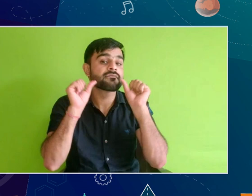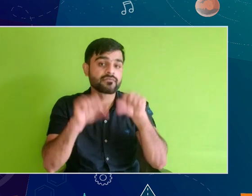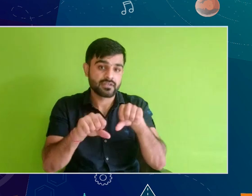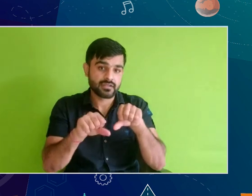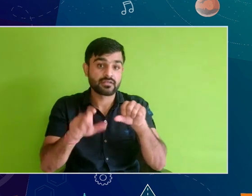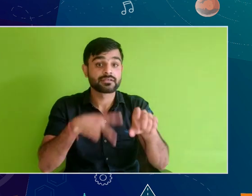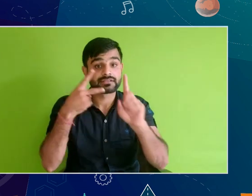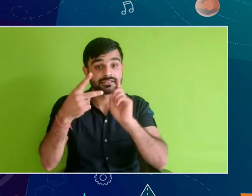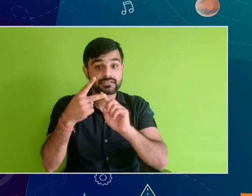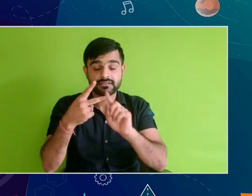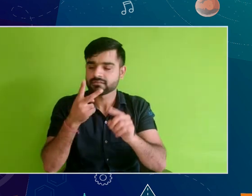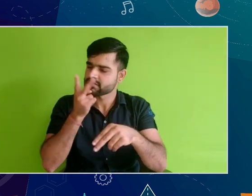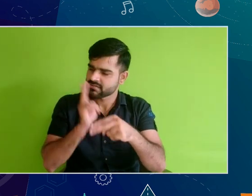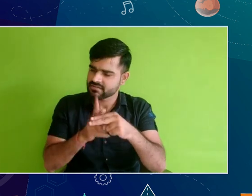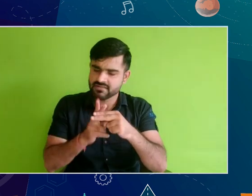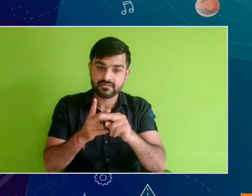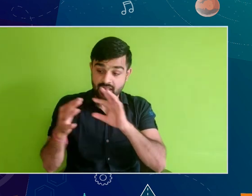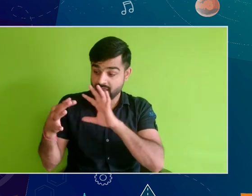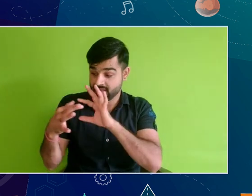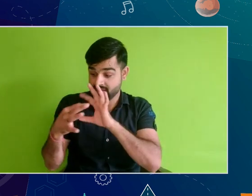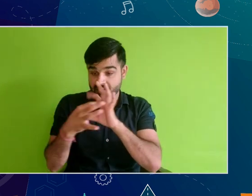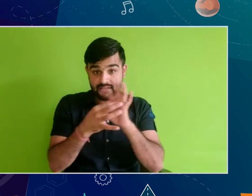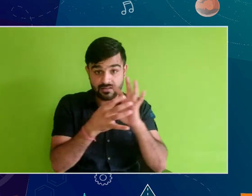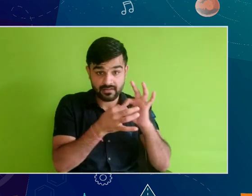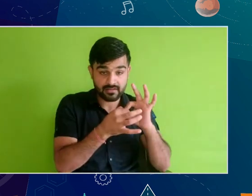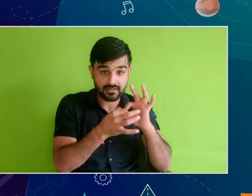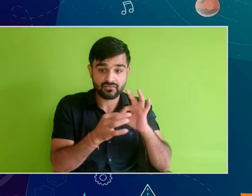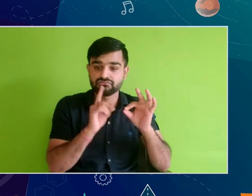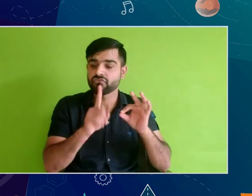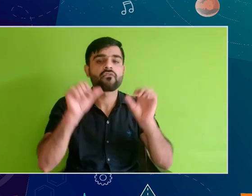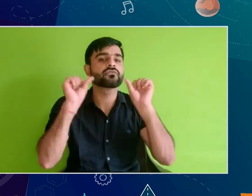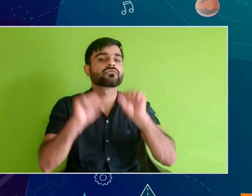उसको पर्टिकुलर सीक्वेंस में ऑर्डर